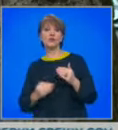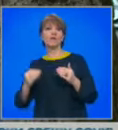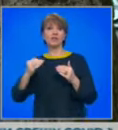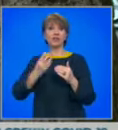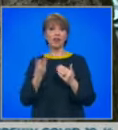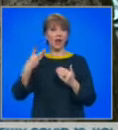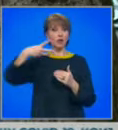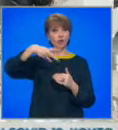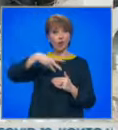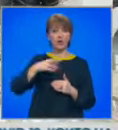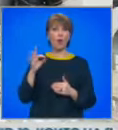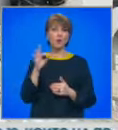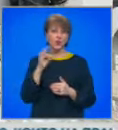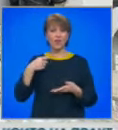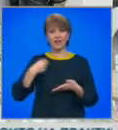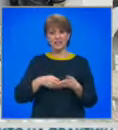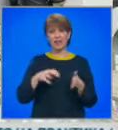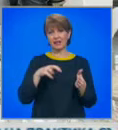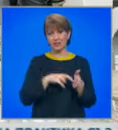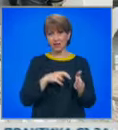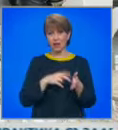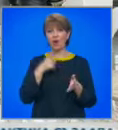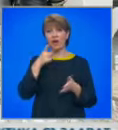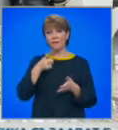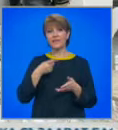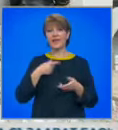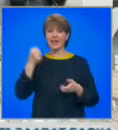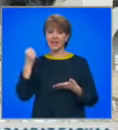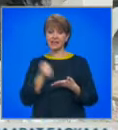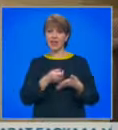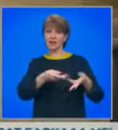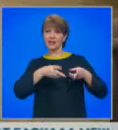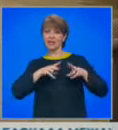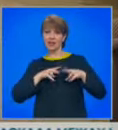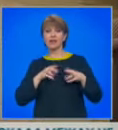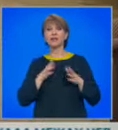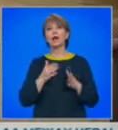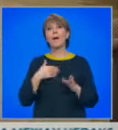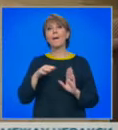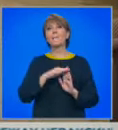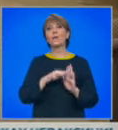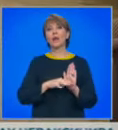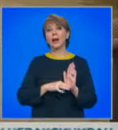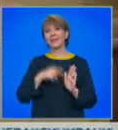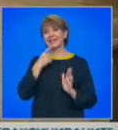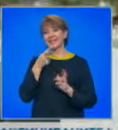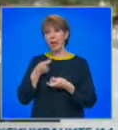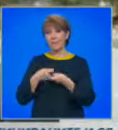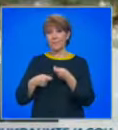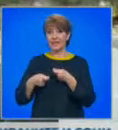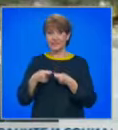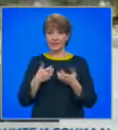цени, осигуровки, заплати. От бранша настояват да бъдат върнати програмите за компенсации на бизнеса с процент от оборота.